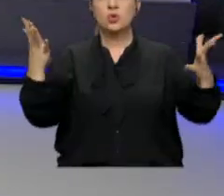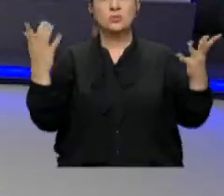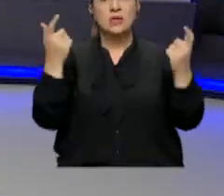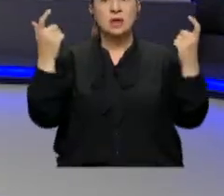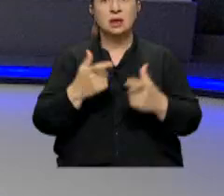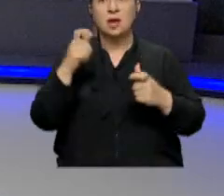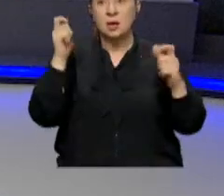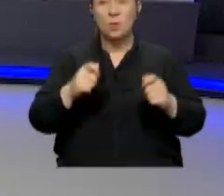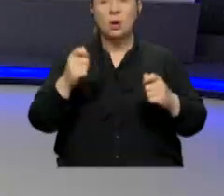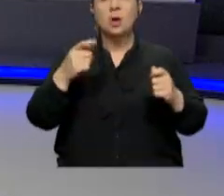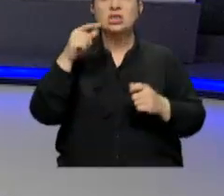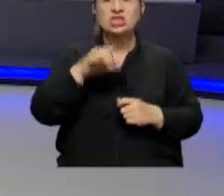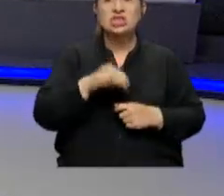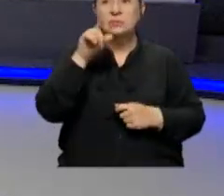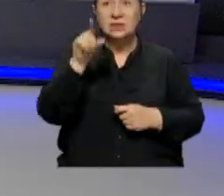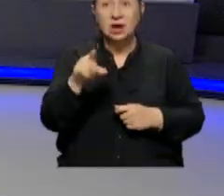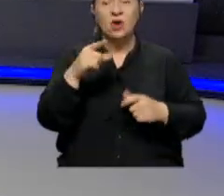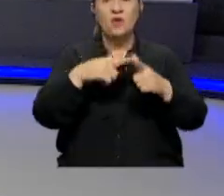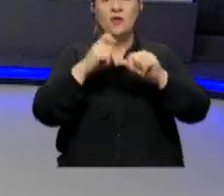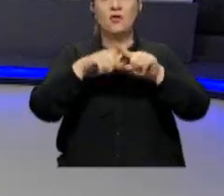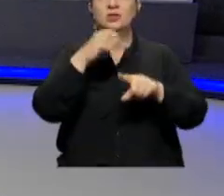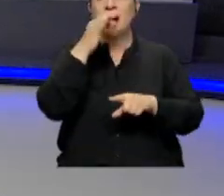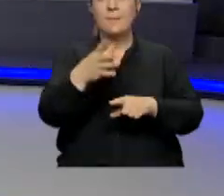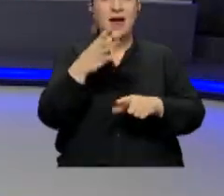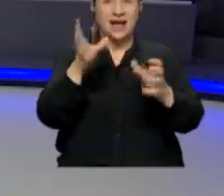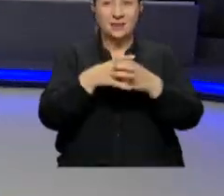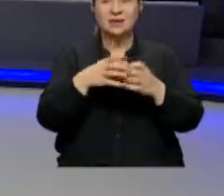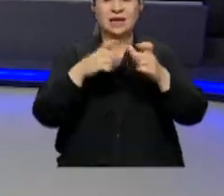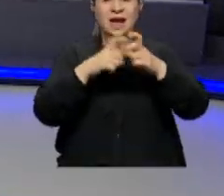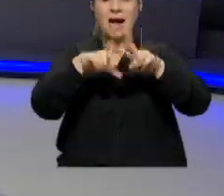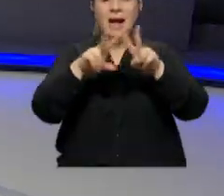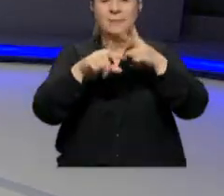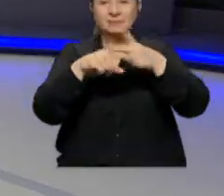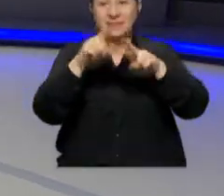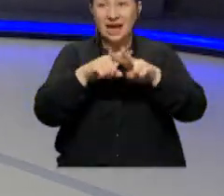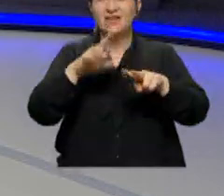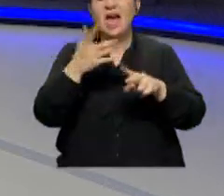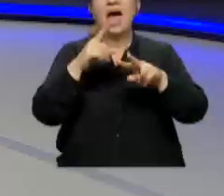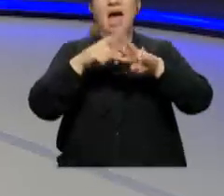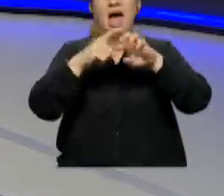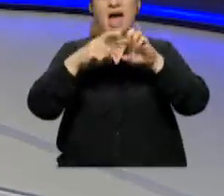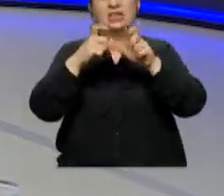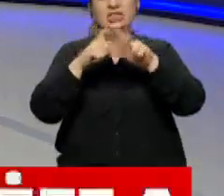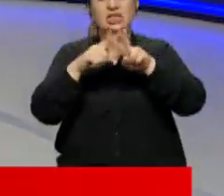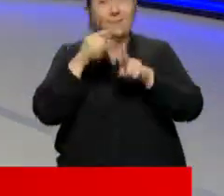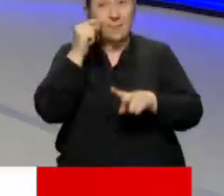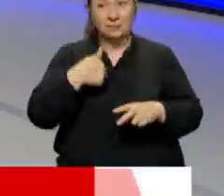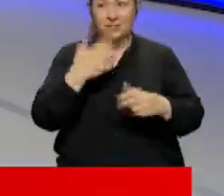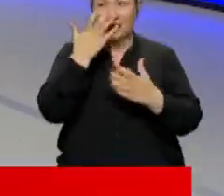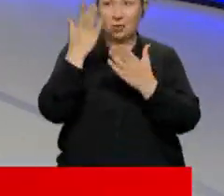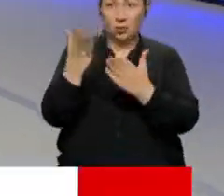atmosferde gerçekleştiriyorlar ve şimdi Fox Haber ekibinden Gamze Dondurmacı ile Ercan Canik bizi